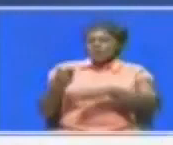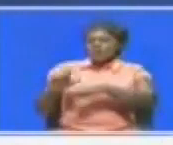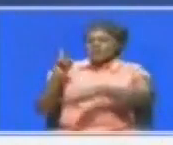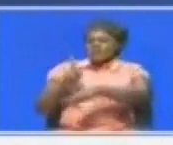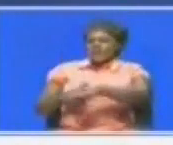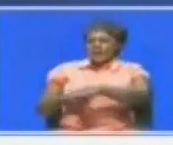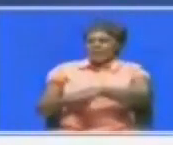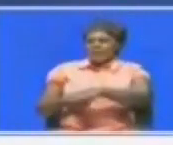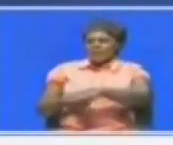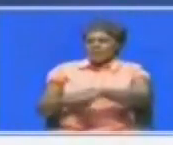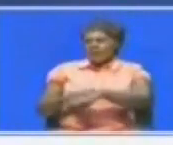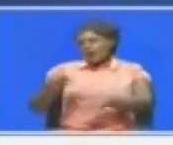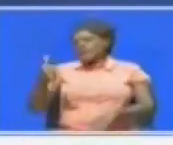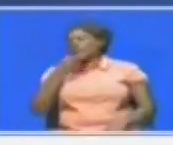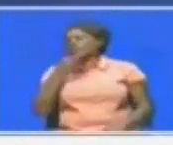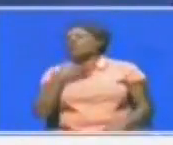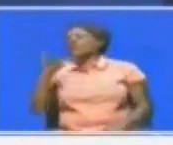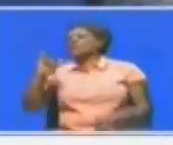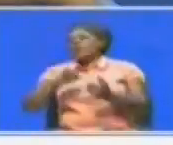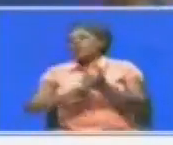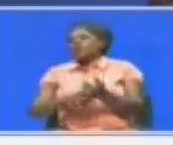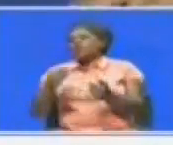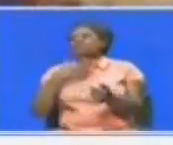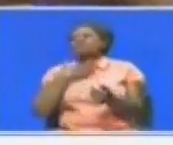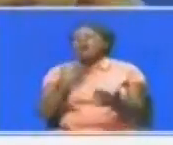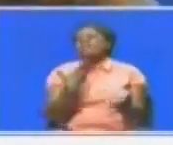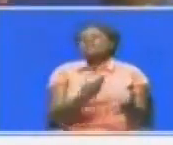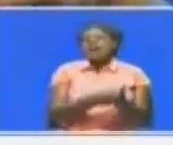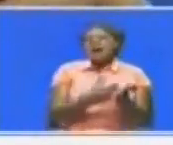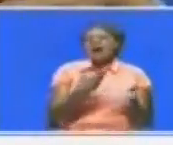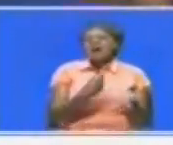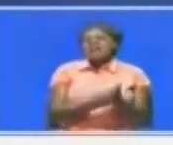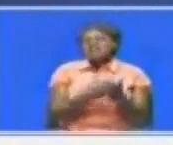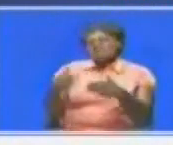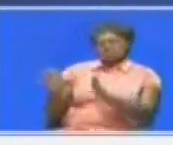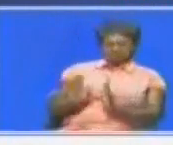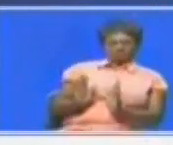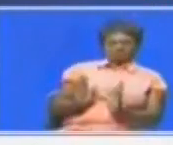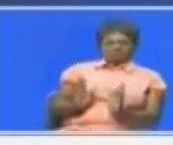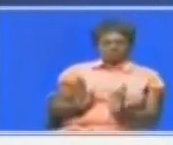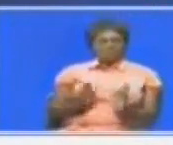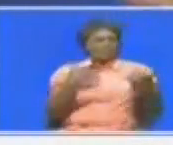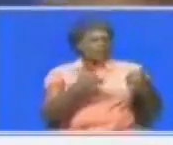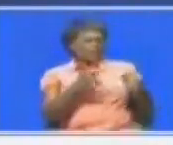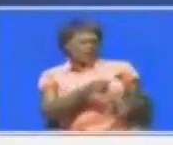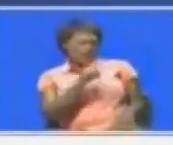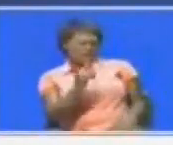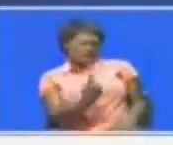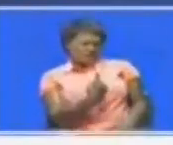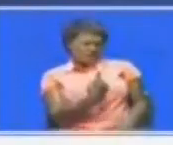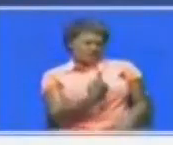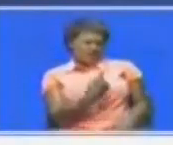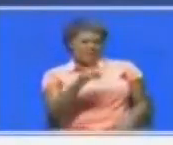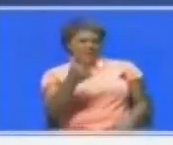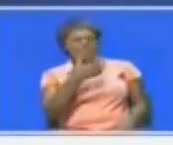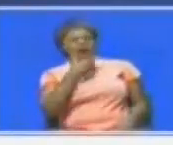Kuna kijana hapa mdogo anataka kukuoa, lakini wewe kwa sababu uko na tamaa ya pesa, unaona huyu mwanaume ni sawa. Unaona sawa, acha nifanye nini? Nimchukue mume